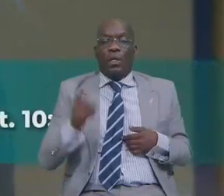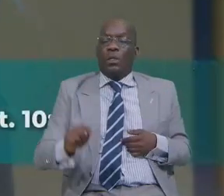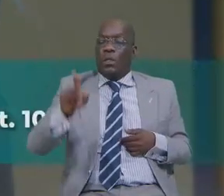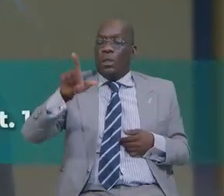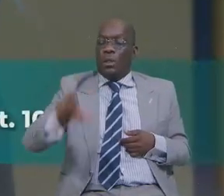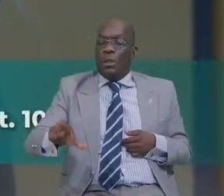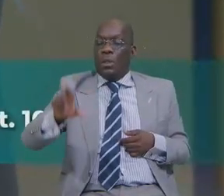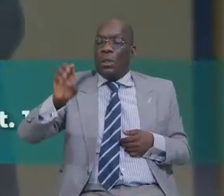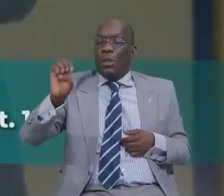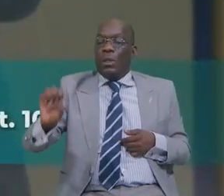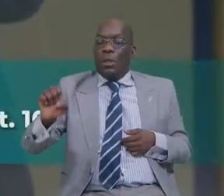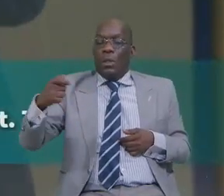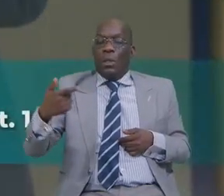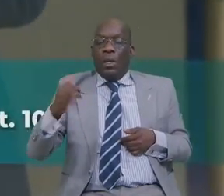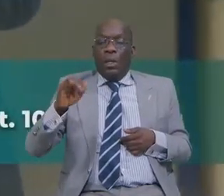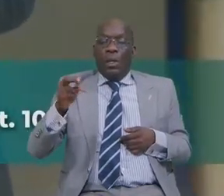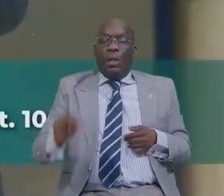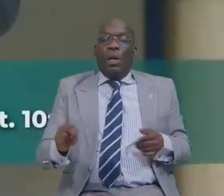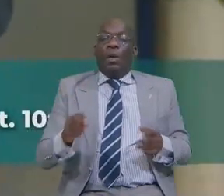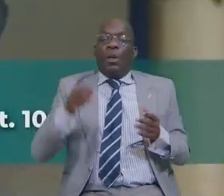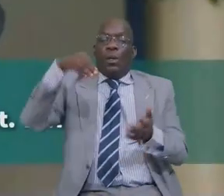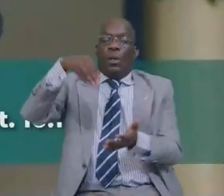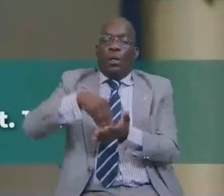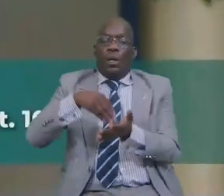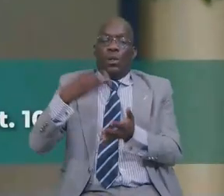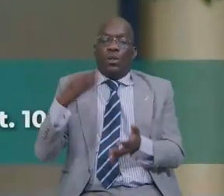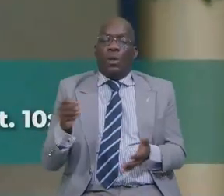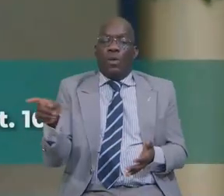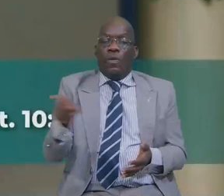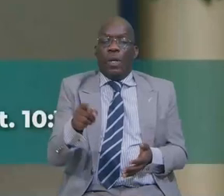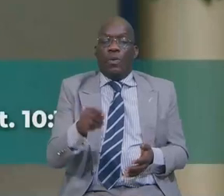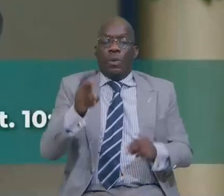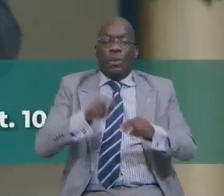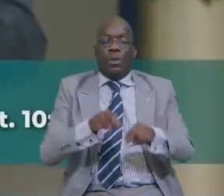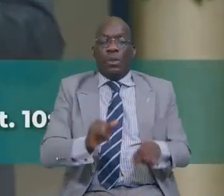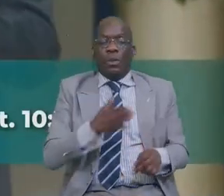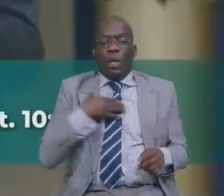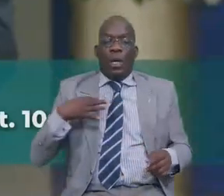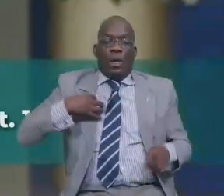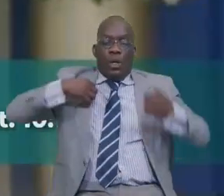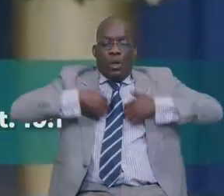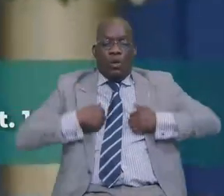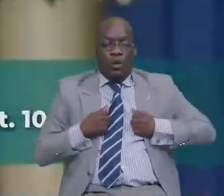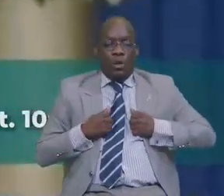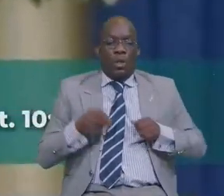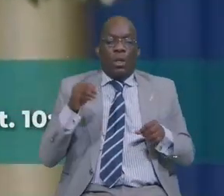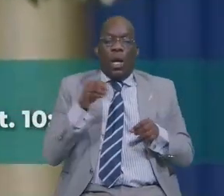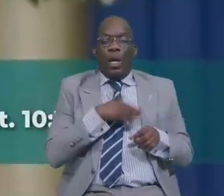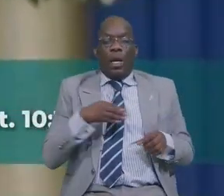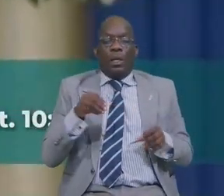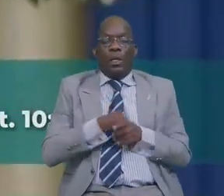assis, des milliers de démons assis, vêtus et dans son bon